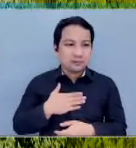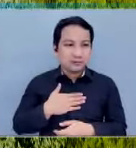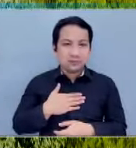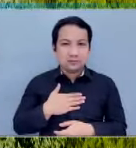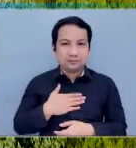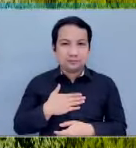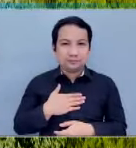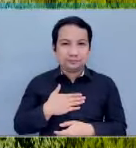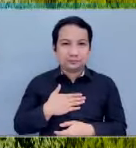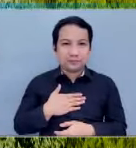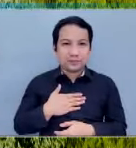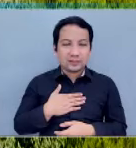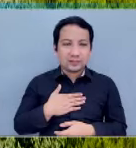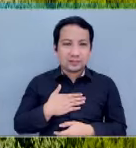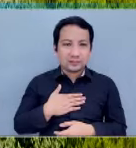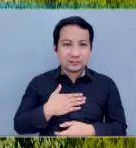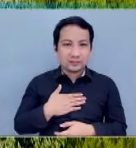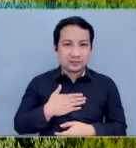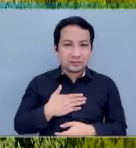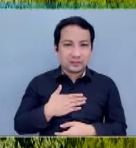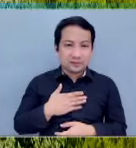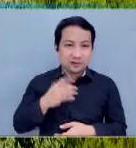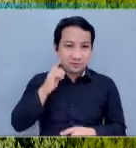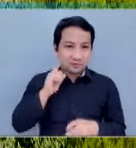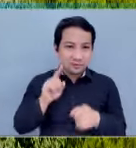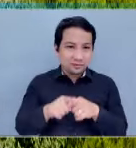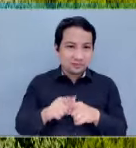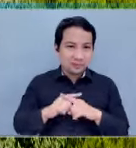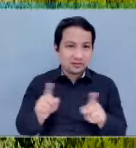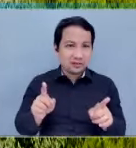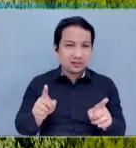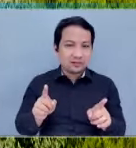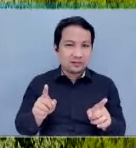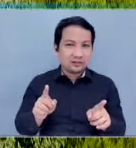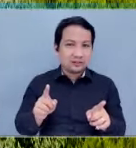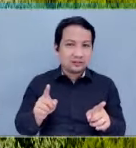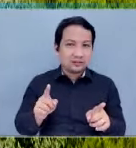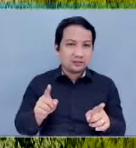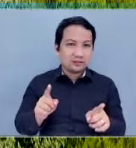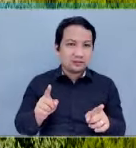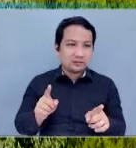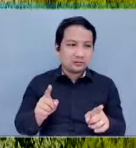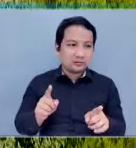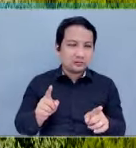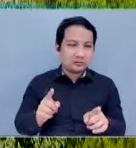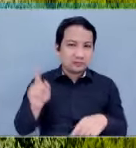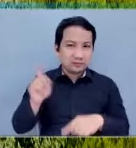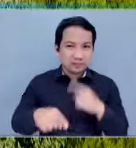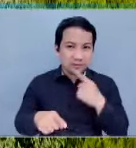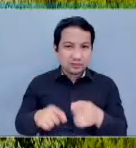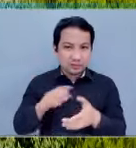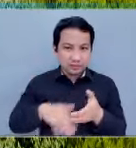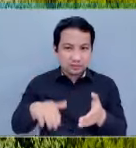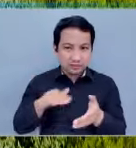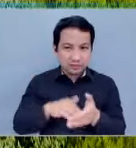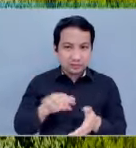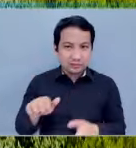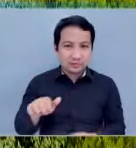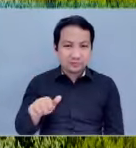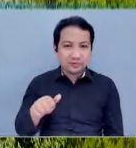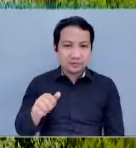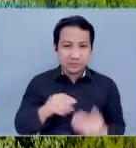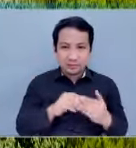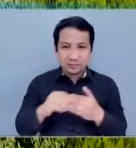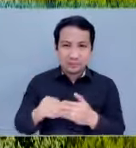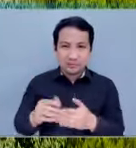hindi mo mapipigilan eh. If you see that, you know, parang medyo off yung ginagawa nila. And ayoko naman na maulit nila yung mga na gawa kong mali in